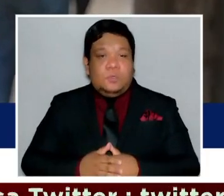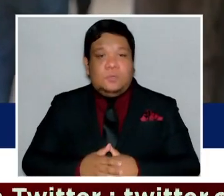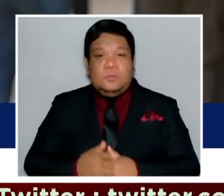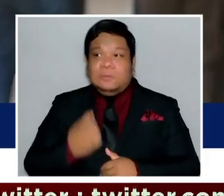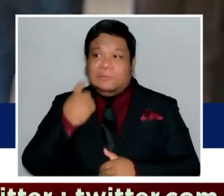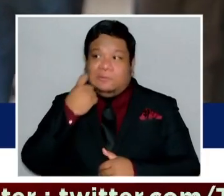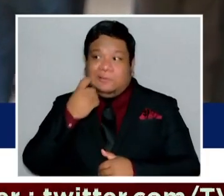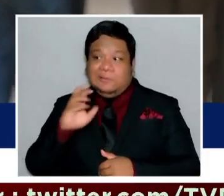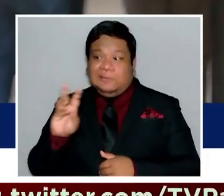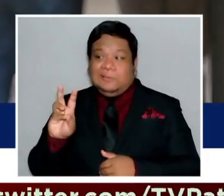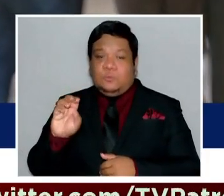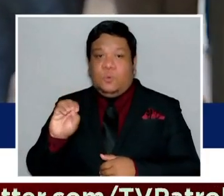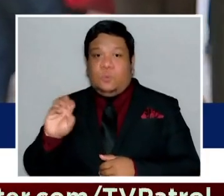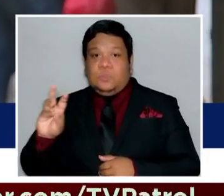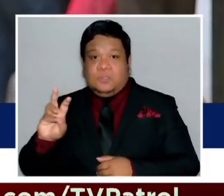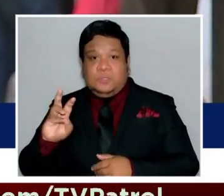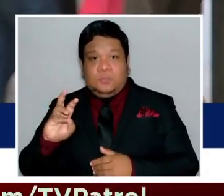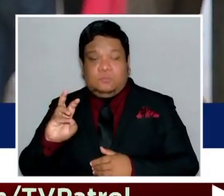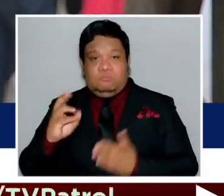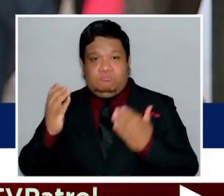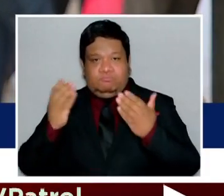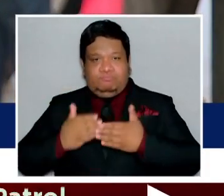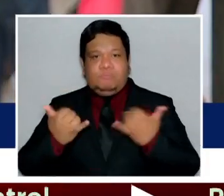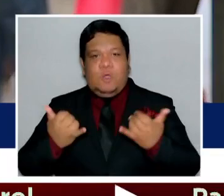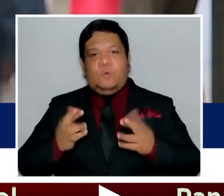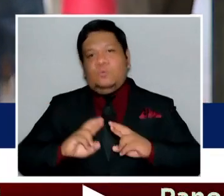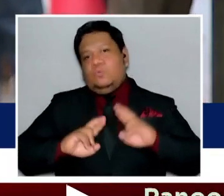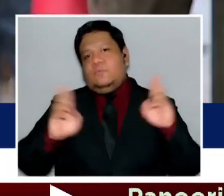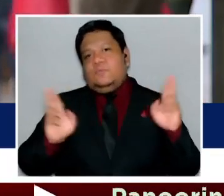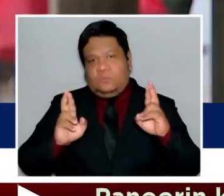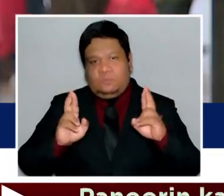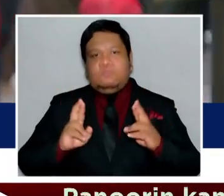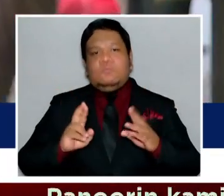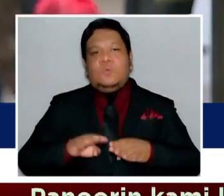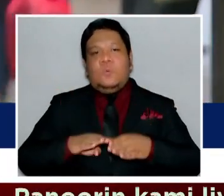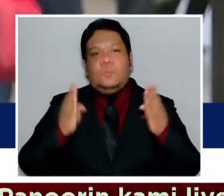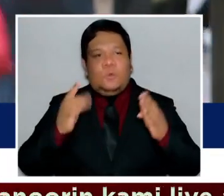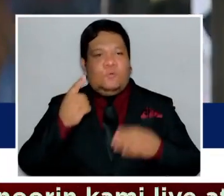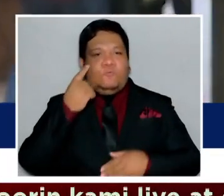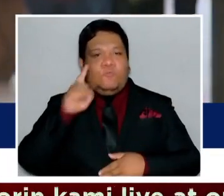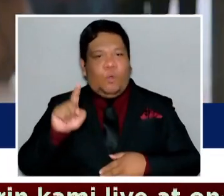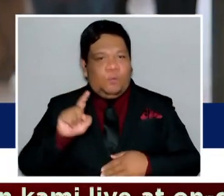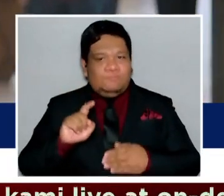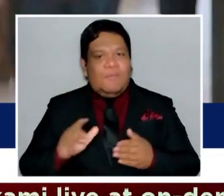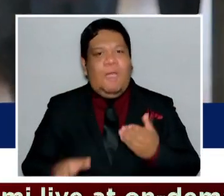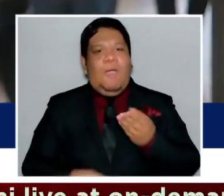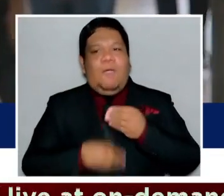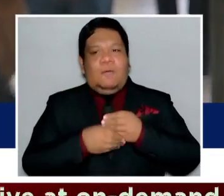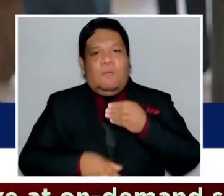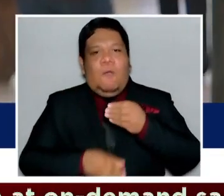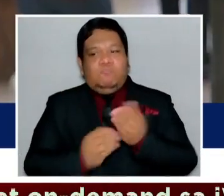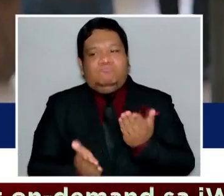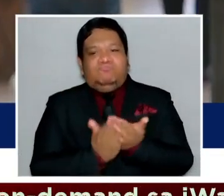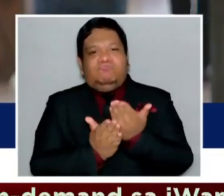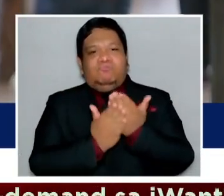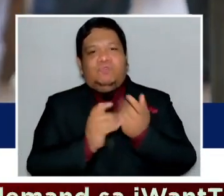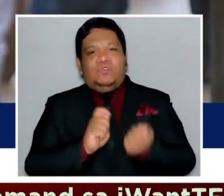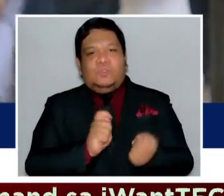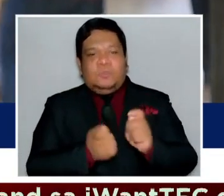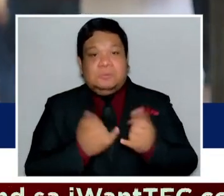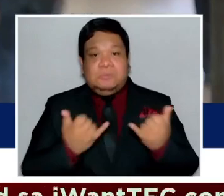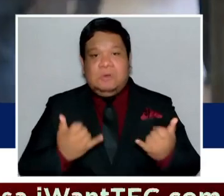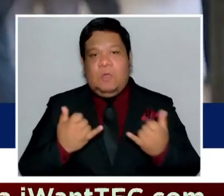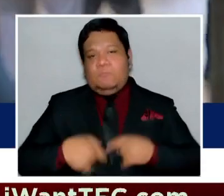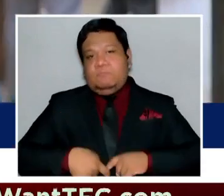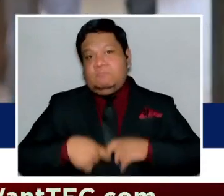gabi ay binuksan na itong period of individual amendments. Pero sa ngayon, naka-recess pa yung sesyon ng Senado at